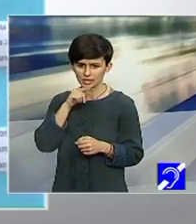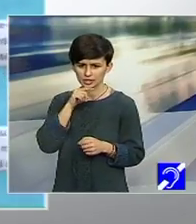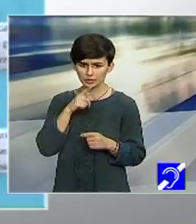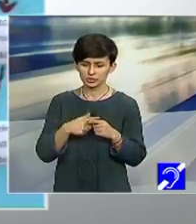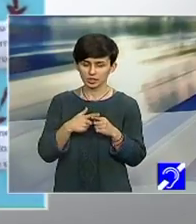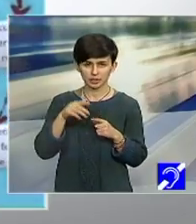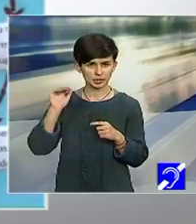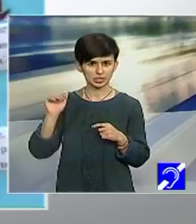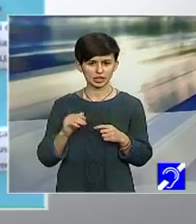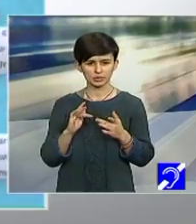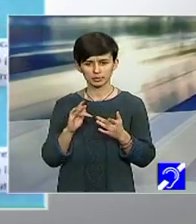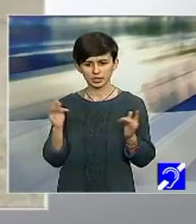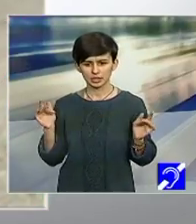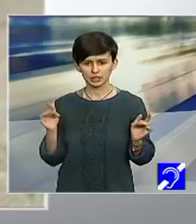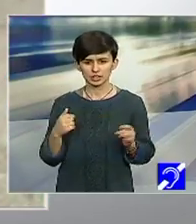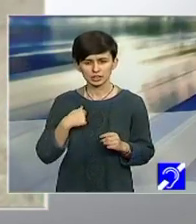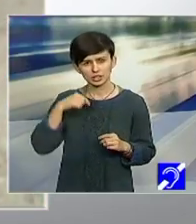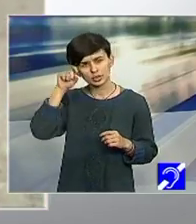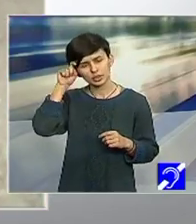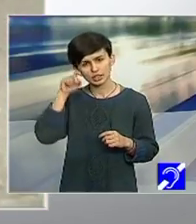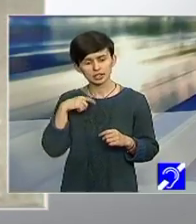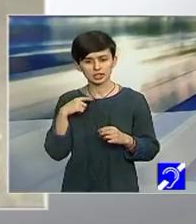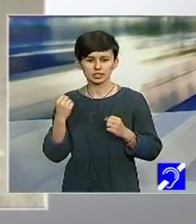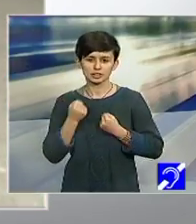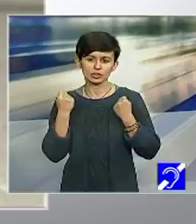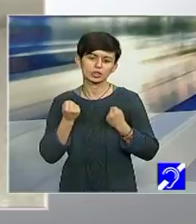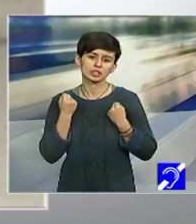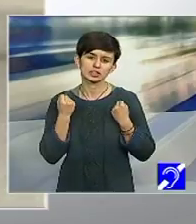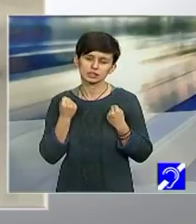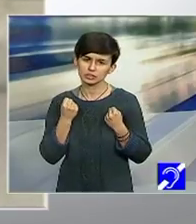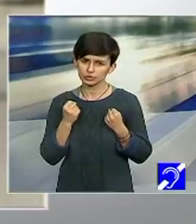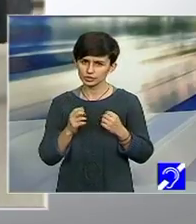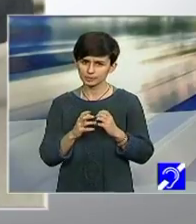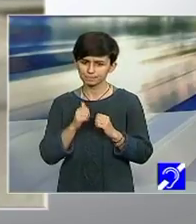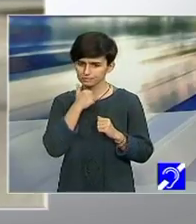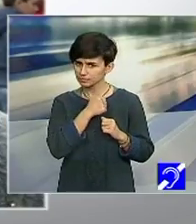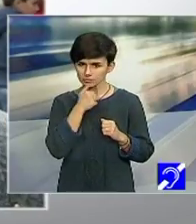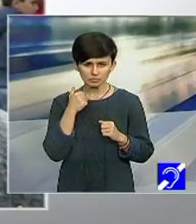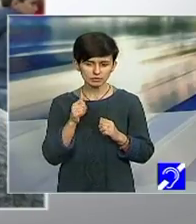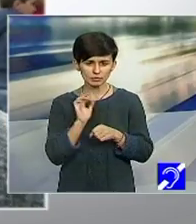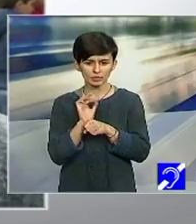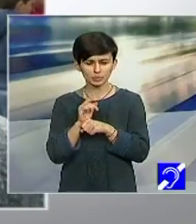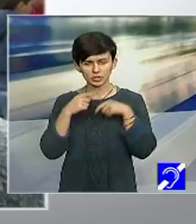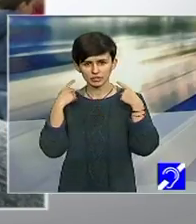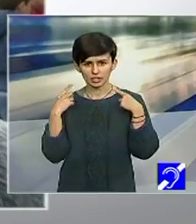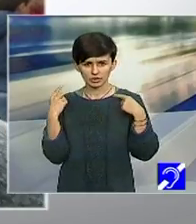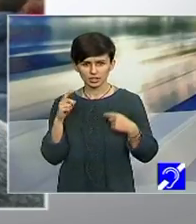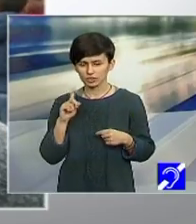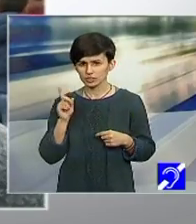materialul? De pe internet. Mi se pare o acțiune crudă împotriva evreilor și consider că nu trebuia să fie așa.